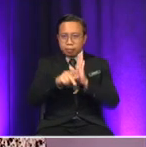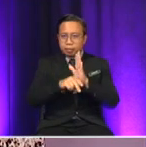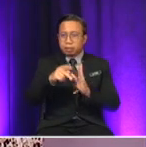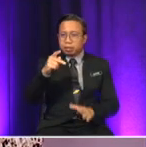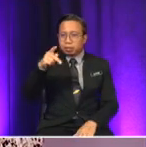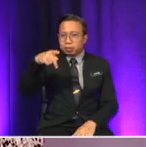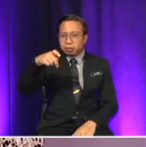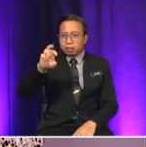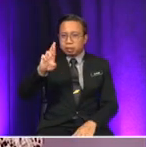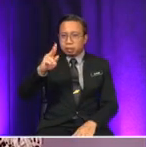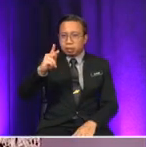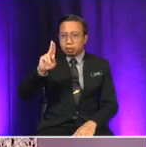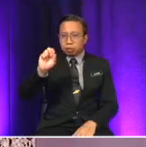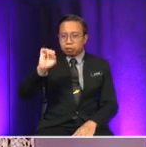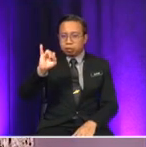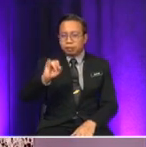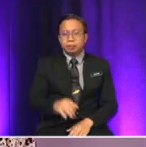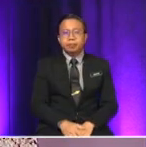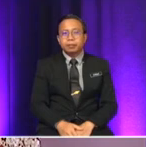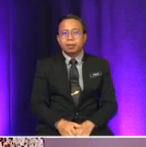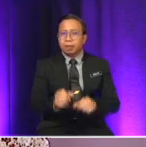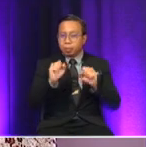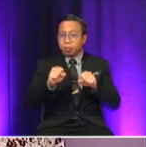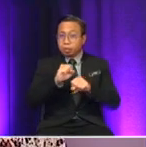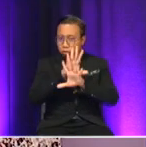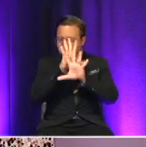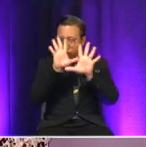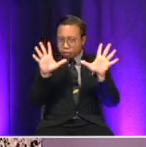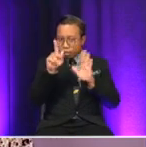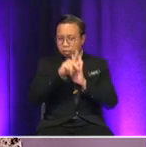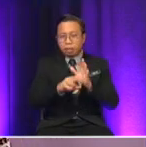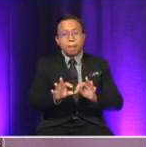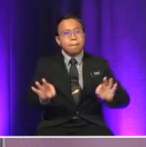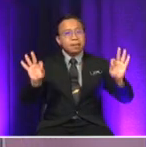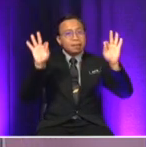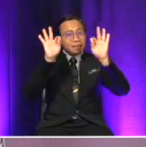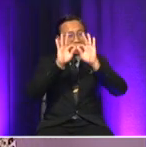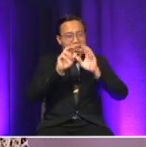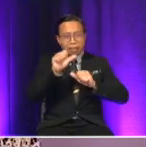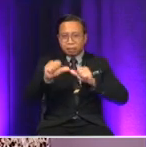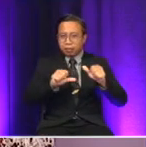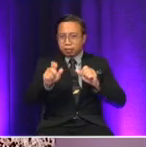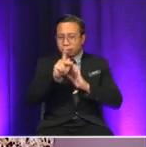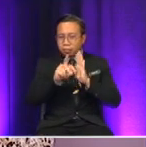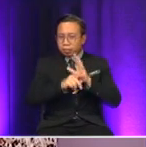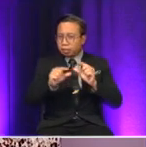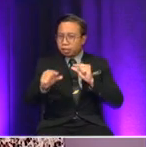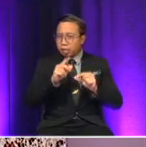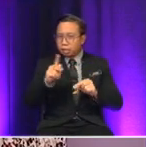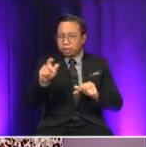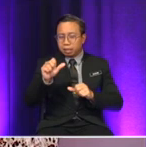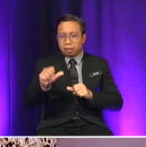Jadi di sini, okey, Ira boleh tak tolong jelaskan kepentingan aktiviti pergerakan kreatif terhadap